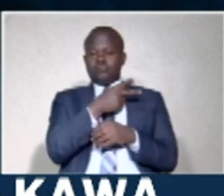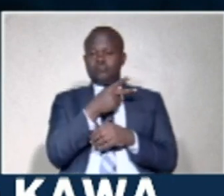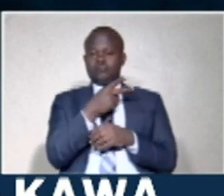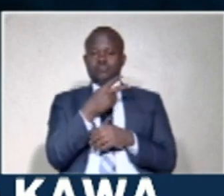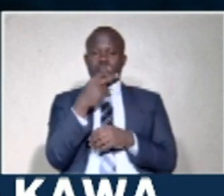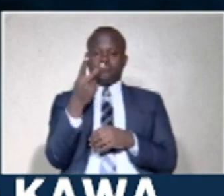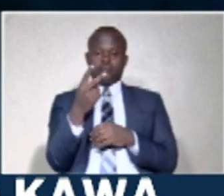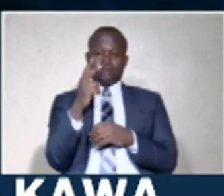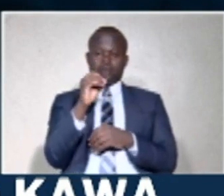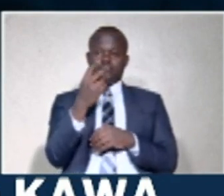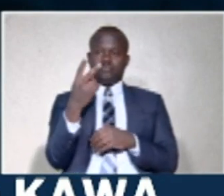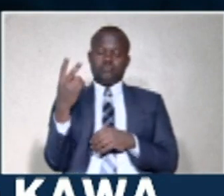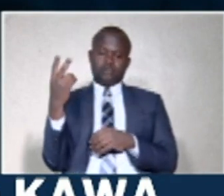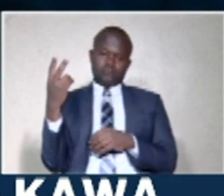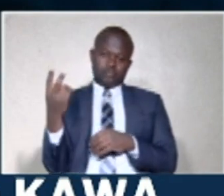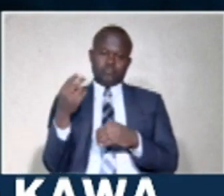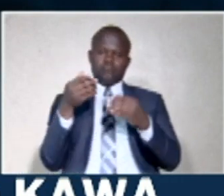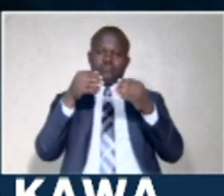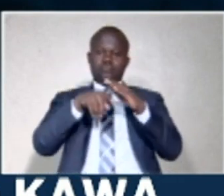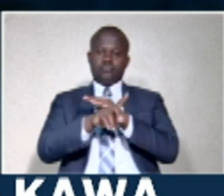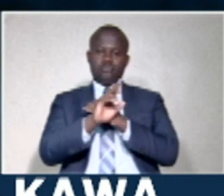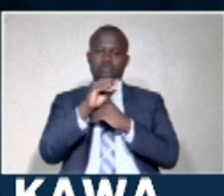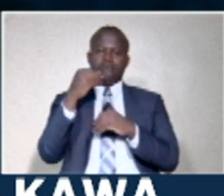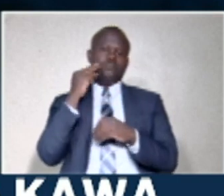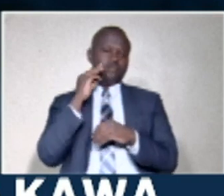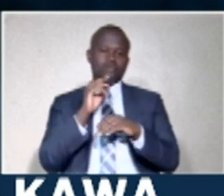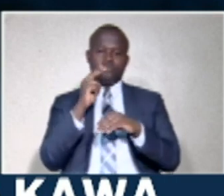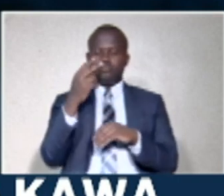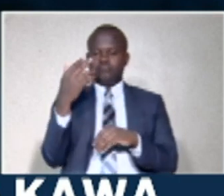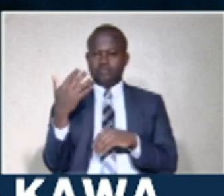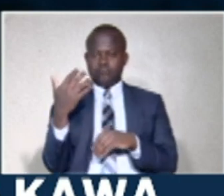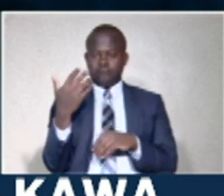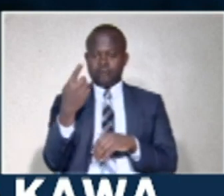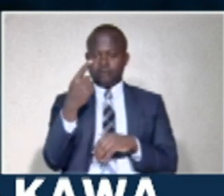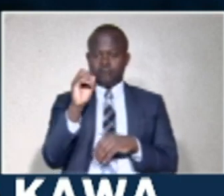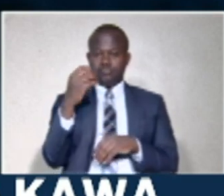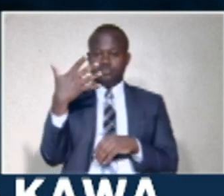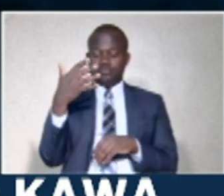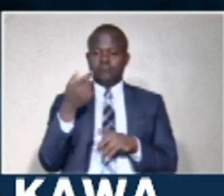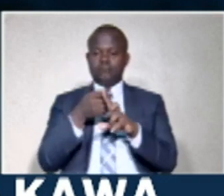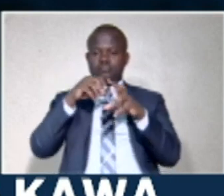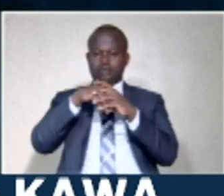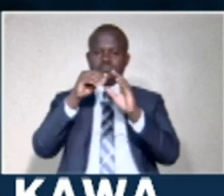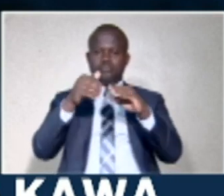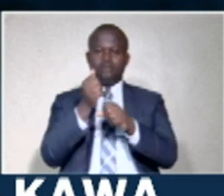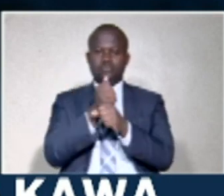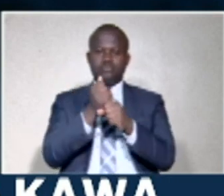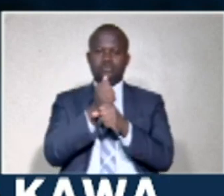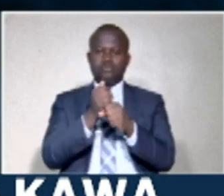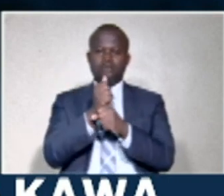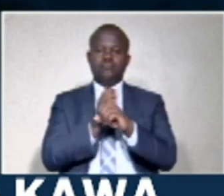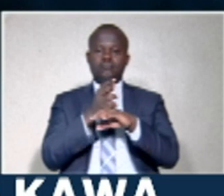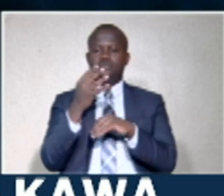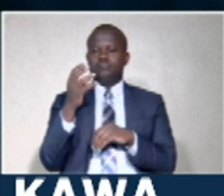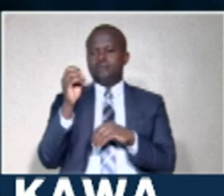2022 ikawa yinjije igihugu miliyoni saga 105 z'amadolari y'Amerika biturutse ku ruhare rw'abahinzi ba kawa basaga 400,000 bahinga